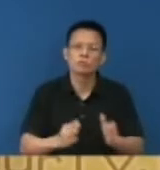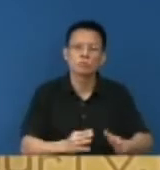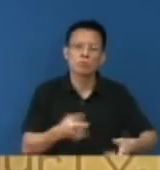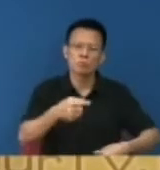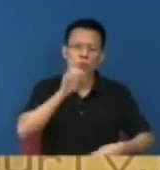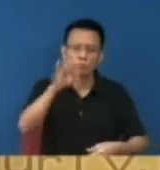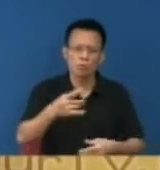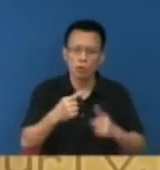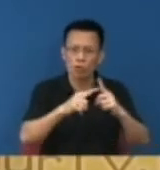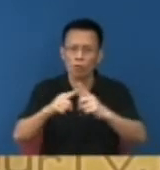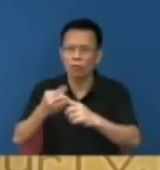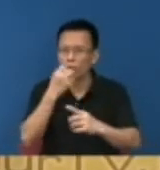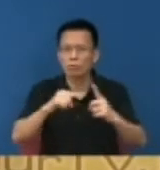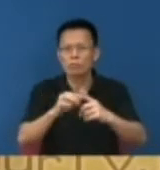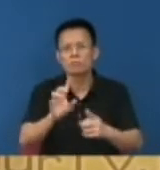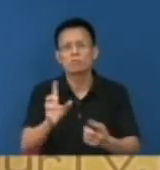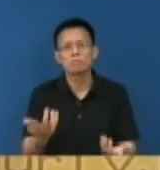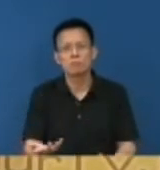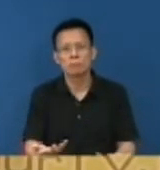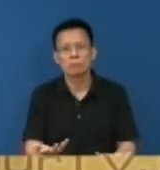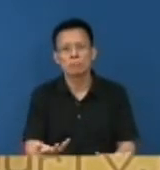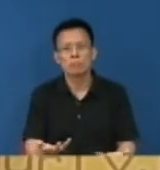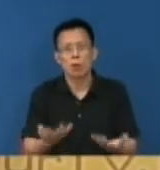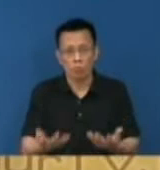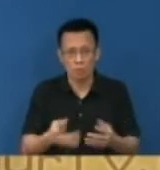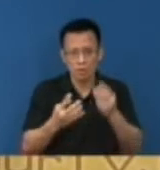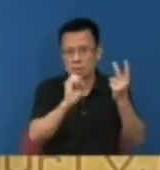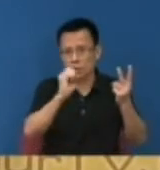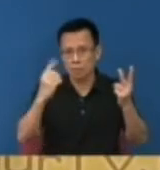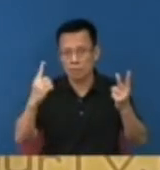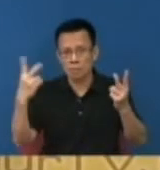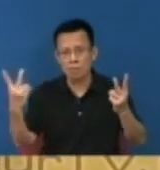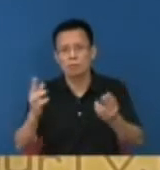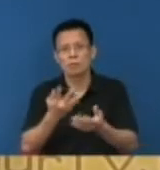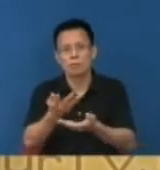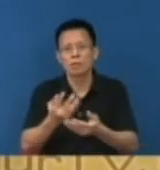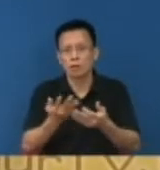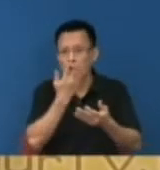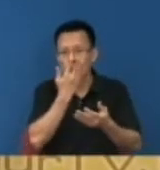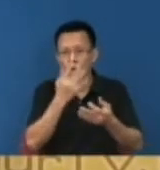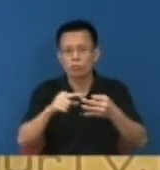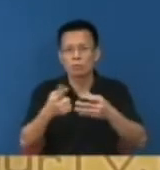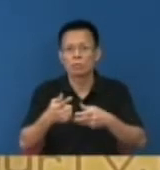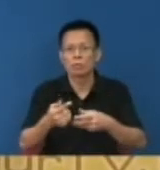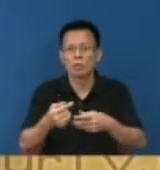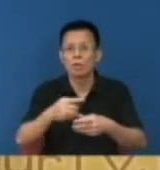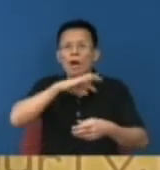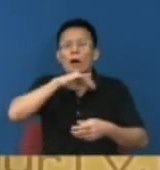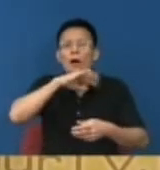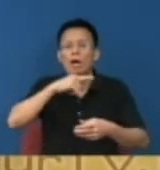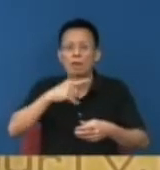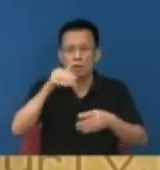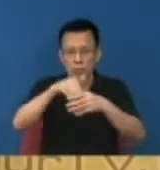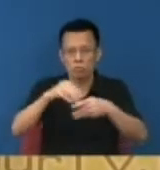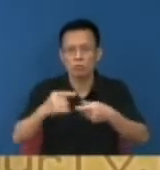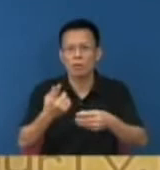咧？又或者而家二零一二你派何俊仁出嚟選呢個假特首選舉，我哋嘅選舉由八